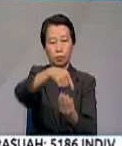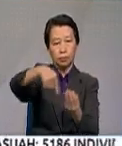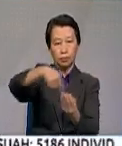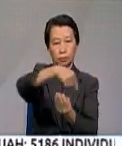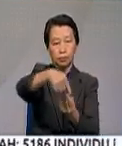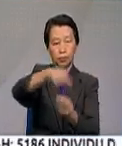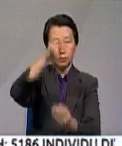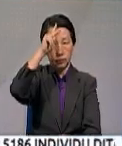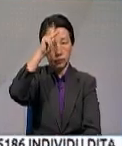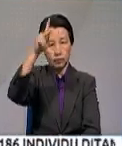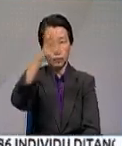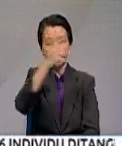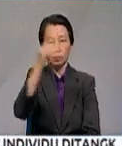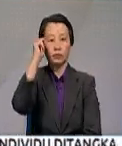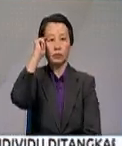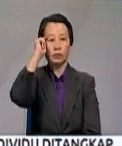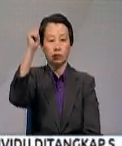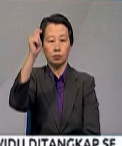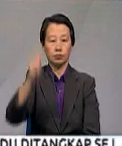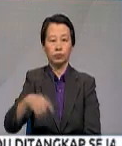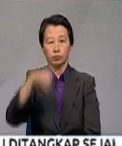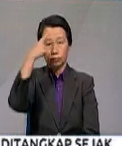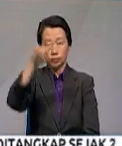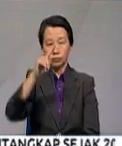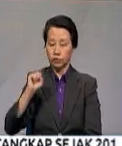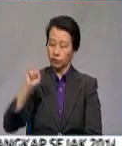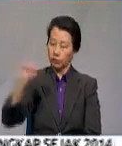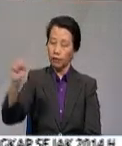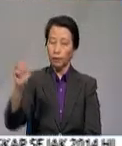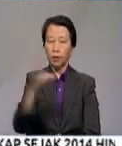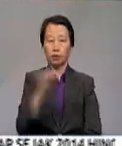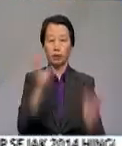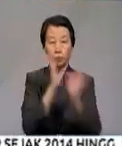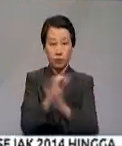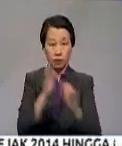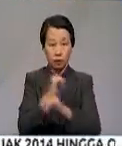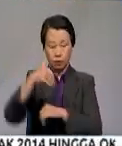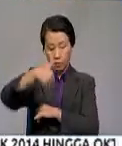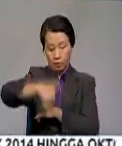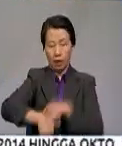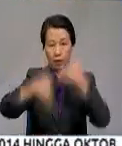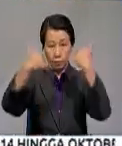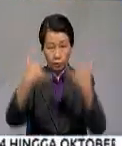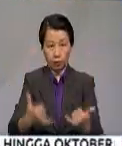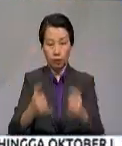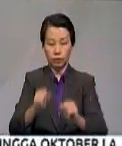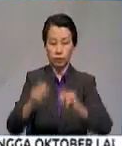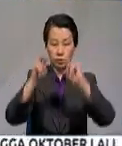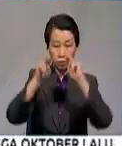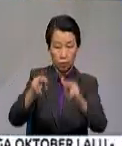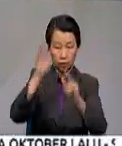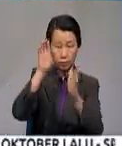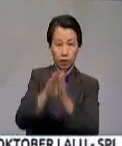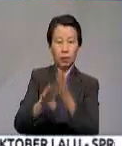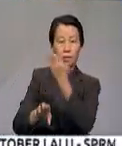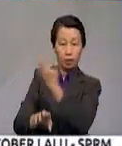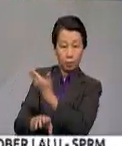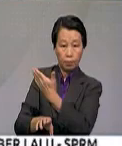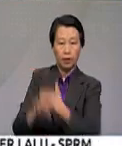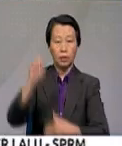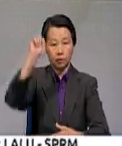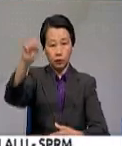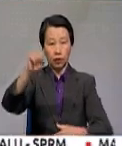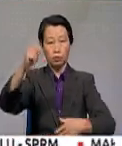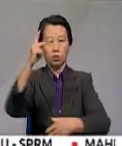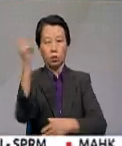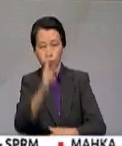negeri Kelantan dan Terengganu. Untuk negeri Sabah dan Sarawak pula, pada malam ini dapat diperhatikan di negeri Sabah, ribut